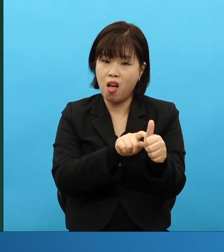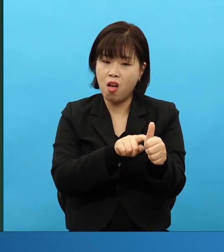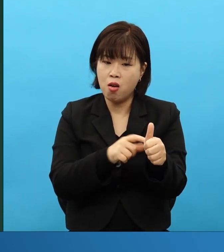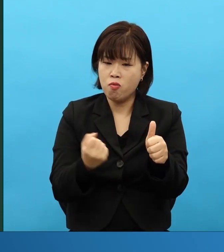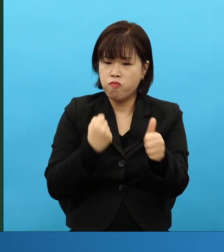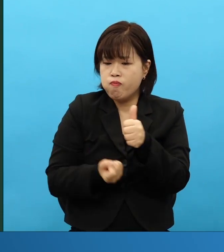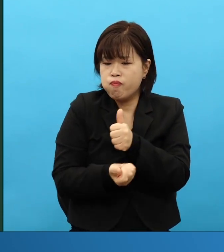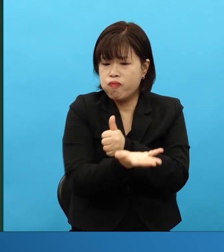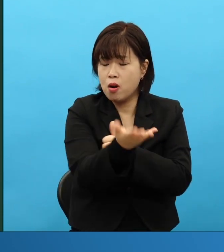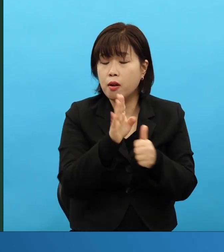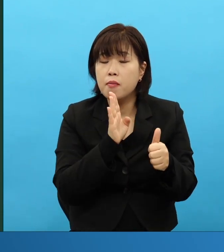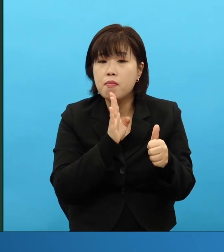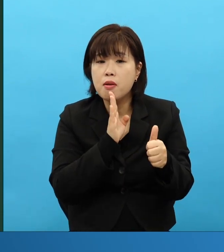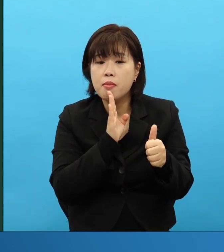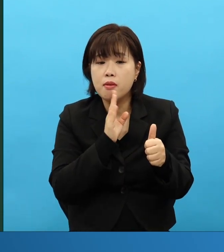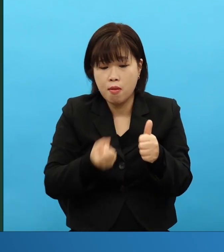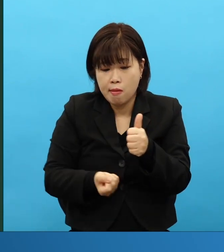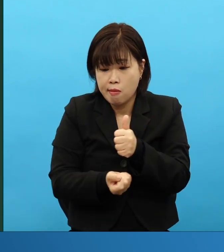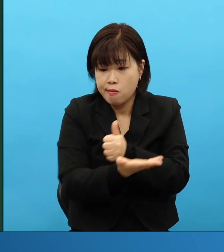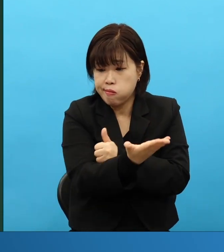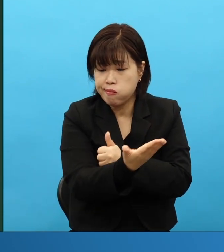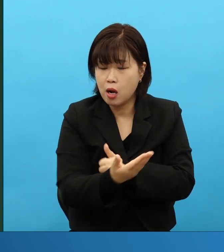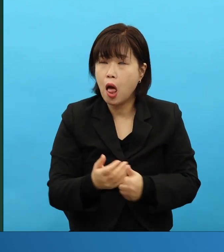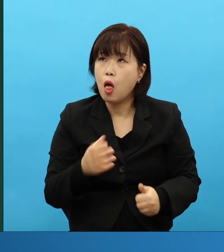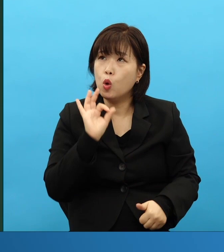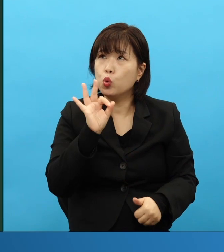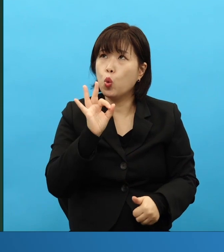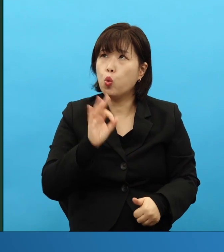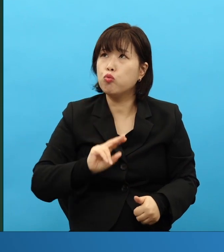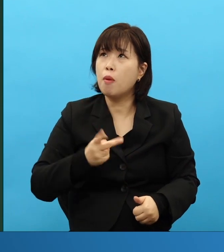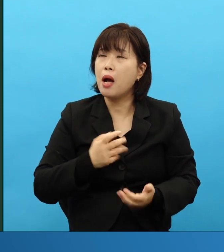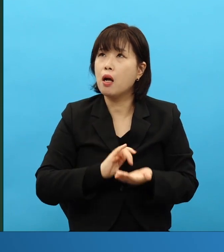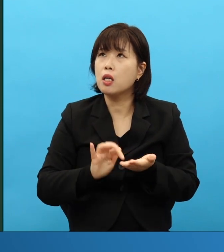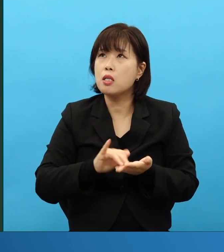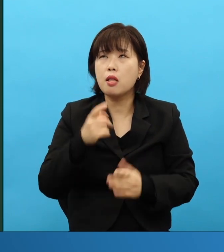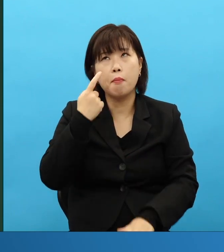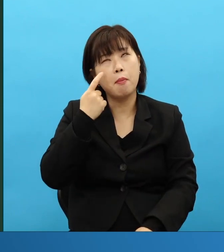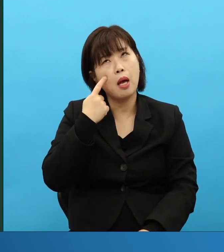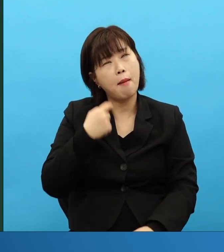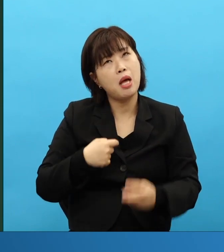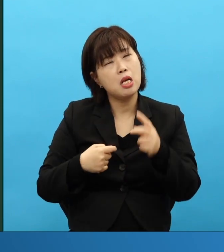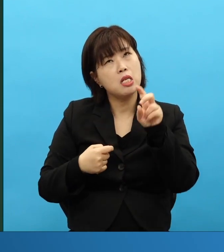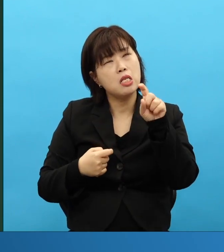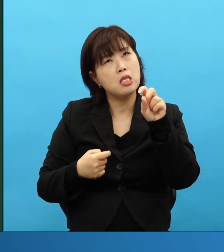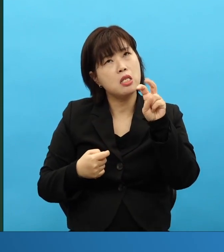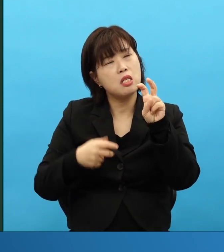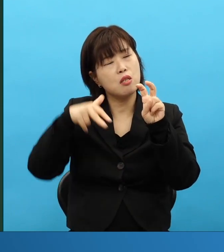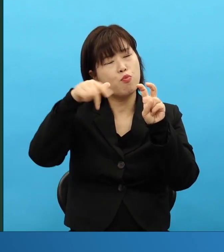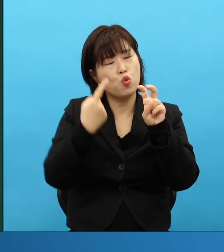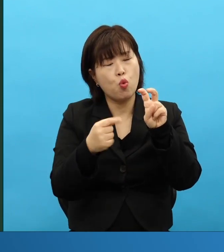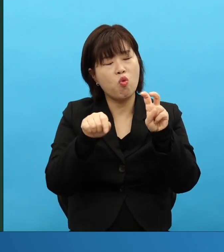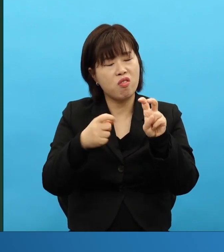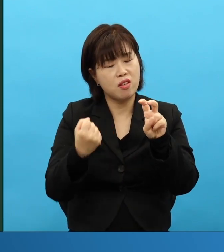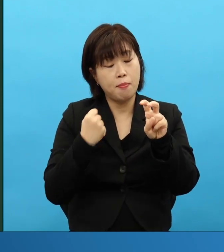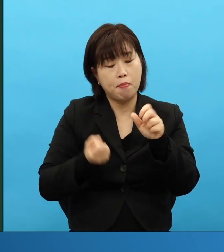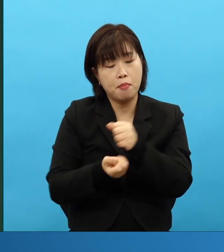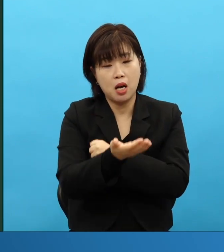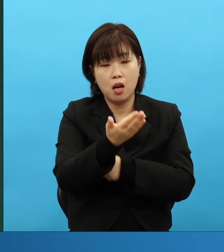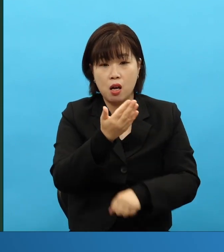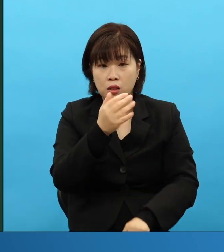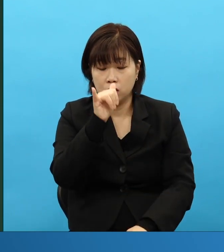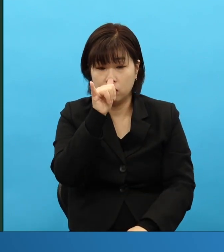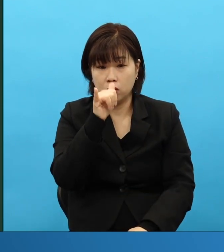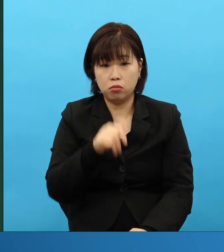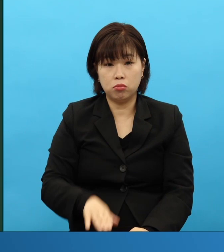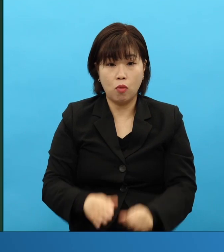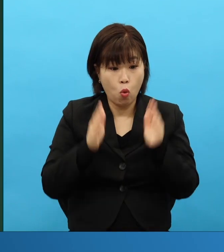세계 수십 조로 가는 영향이에요. And thankfully, Son Heung-min, he is a Christian, 큽니다. and his influence is all over the world. We're so thankful for that. 나는 이 사람 공부를 잘하는데